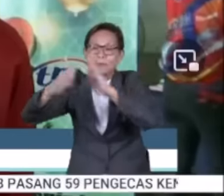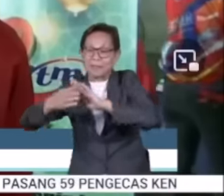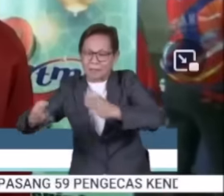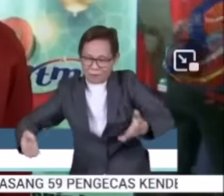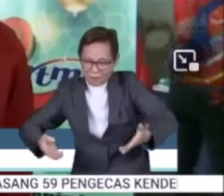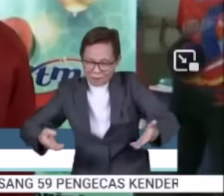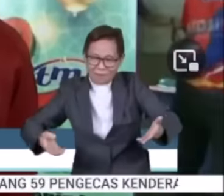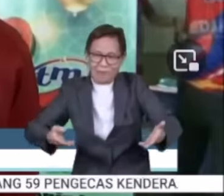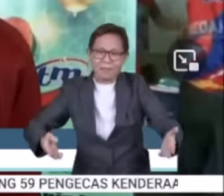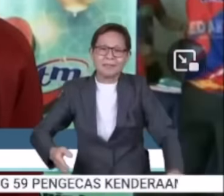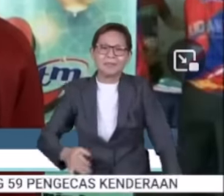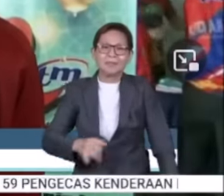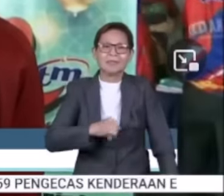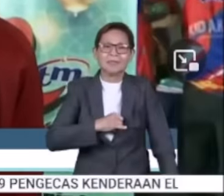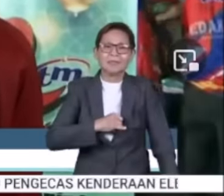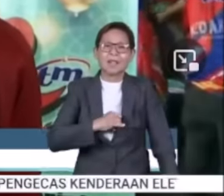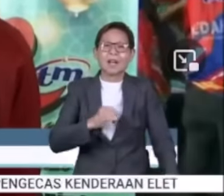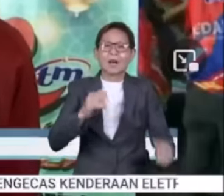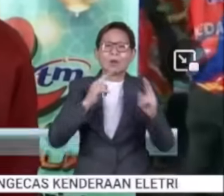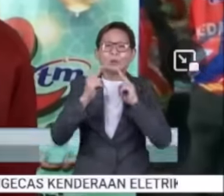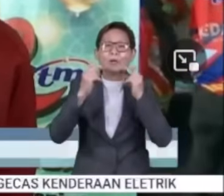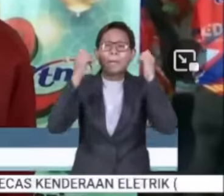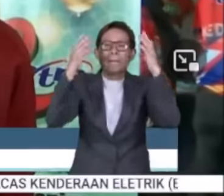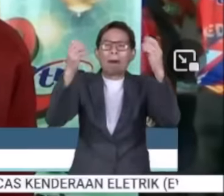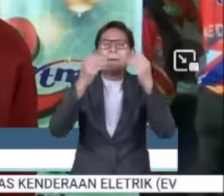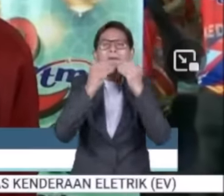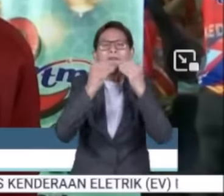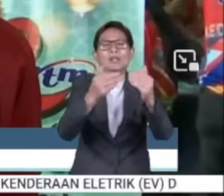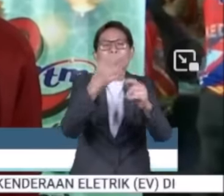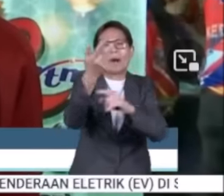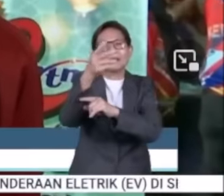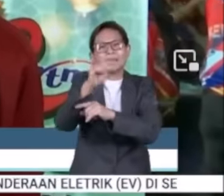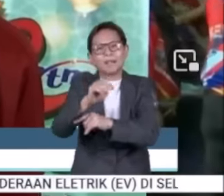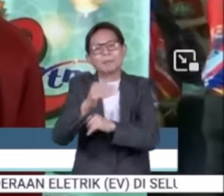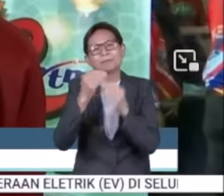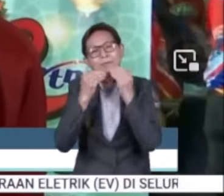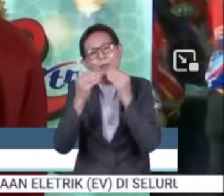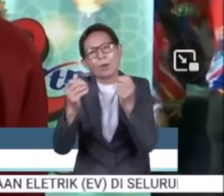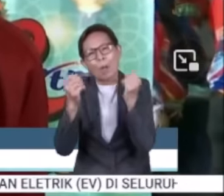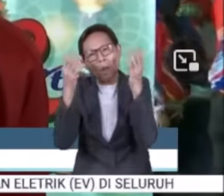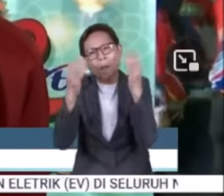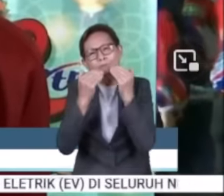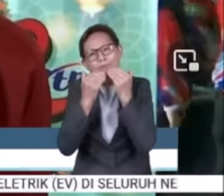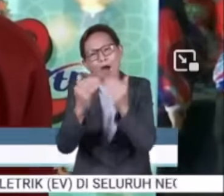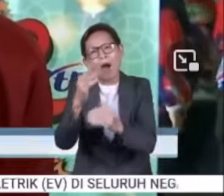setempat. Saya ucap terima kasih kepada RTM Pemesta dan